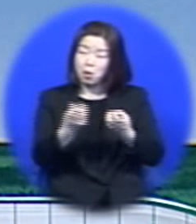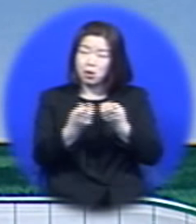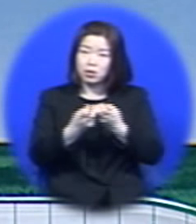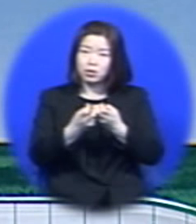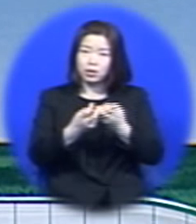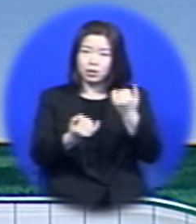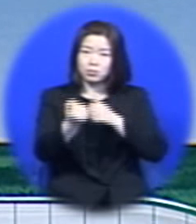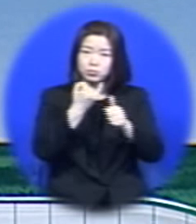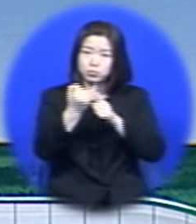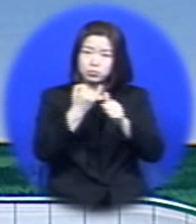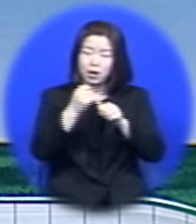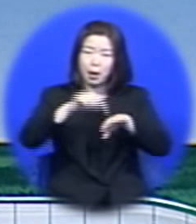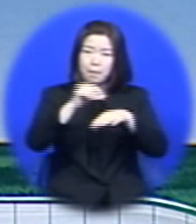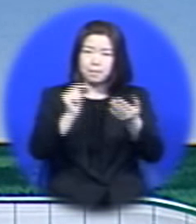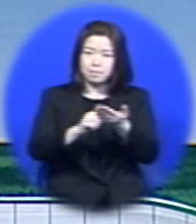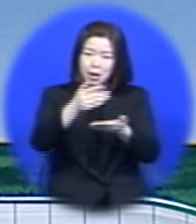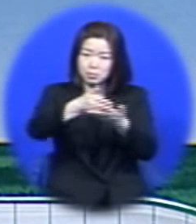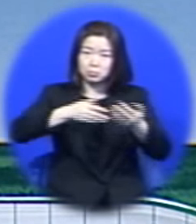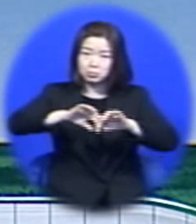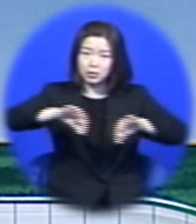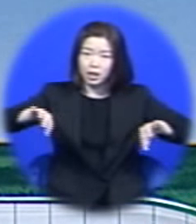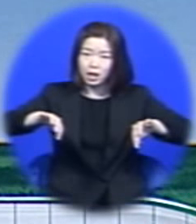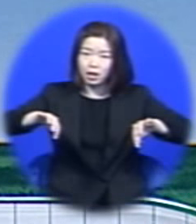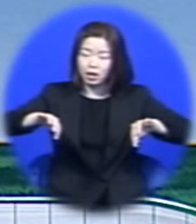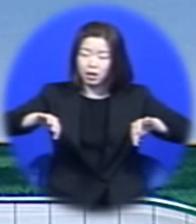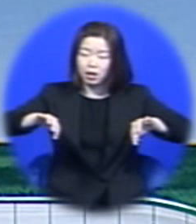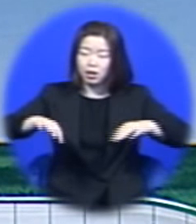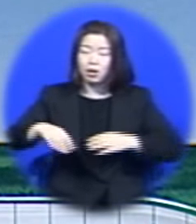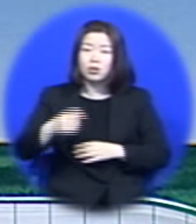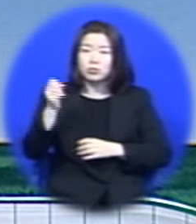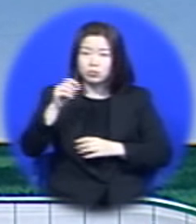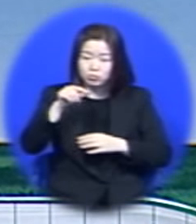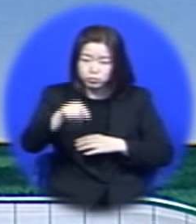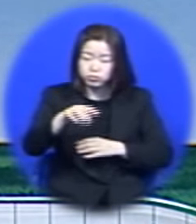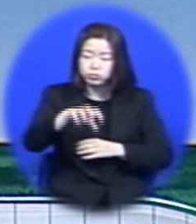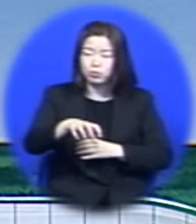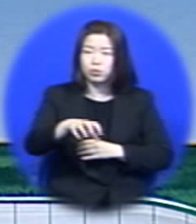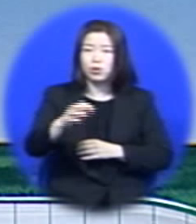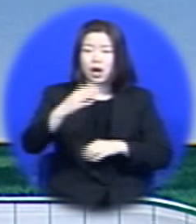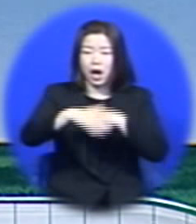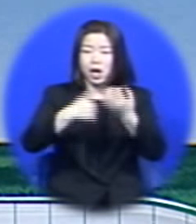마음이 갈라진 채 어떻게 하나님 앞에 나와서 예배를 드리냐 말입니다.